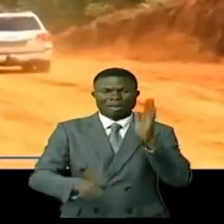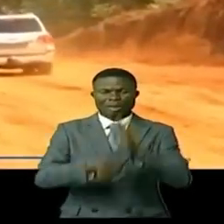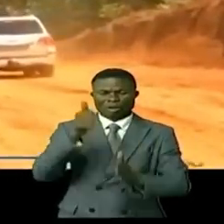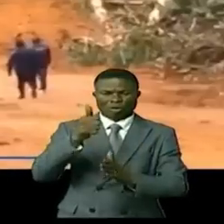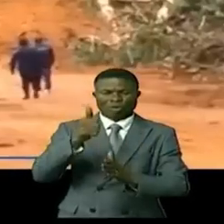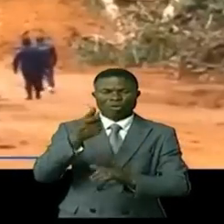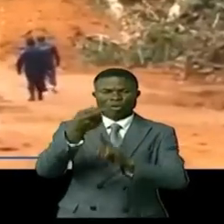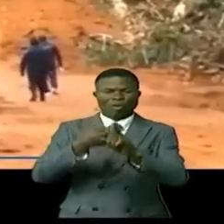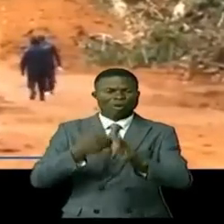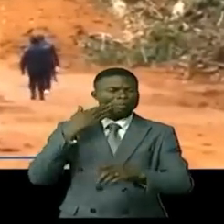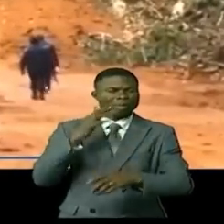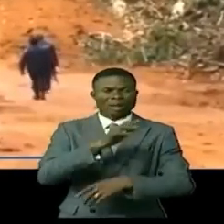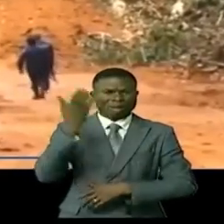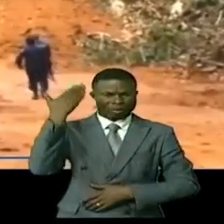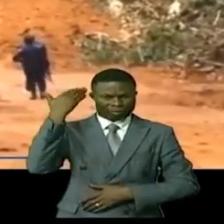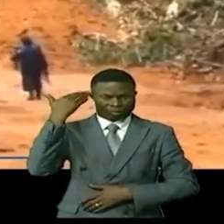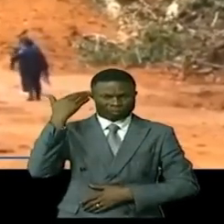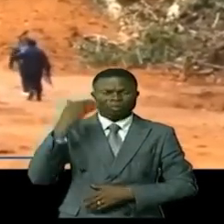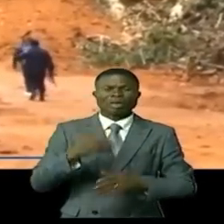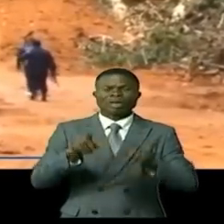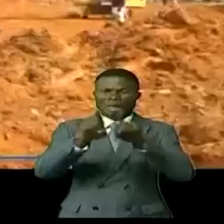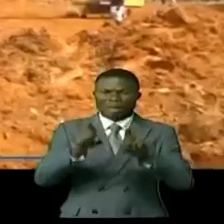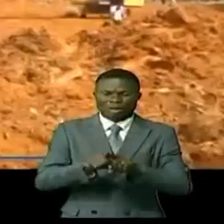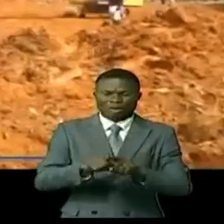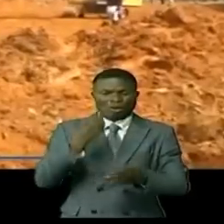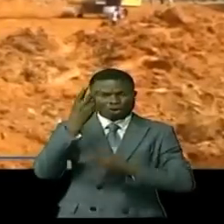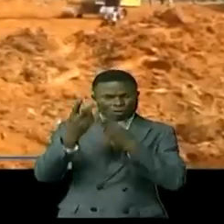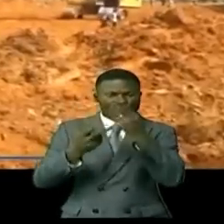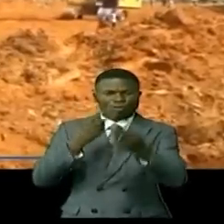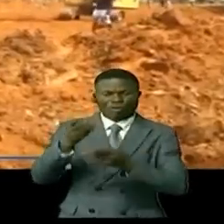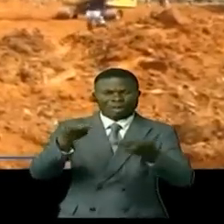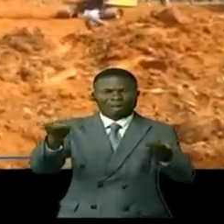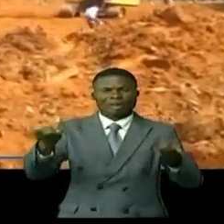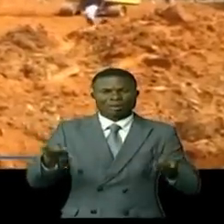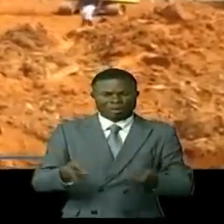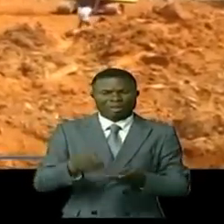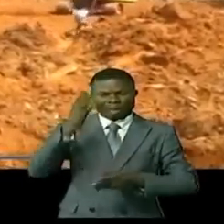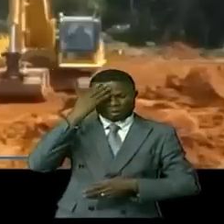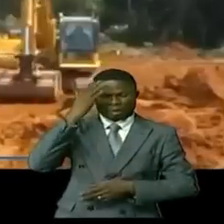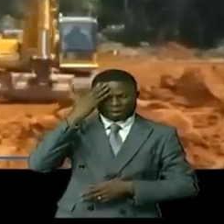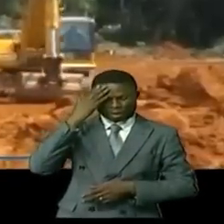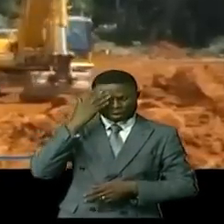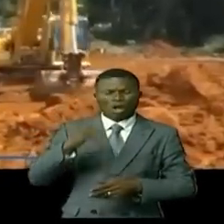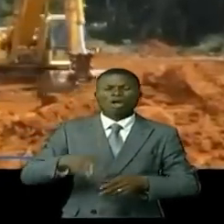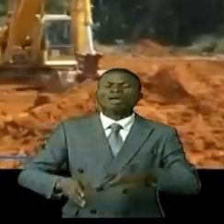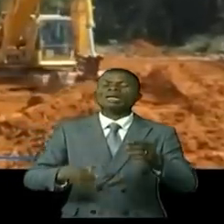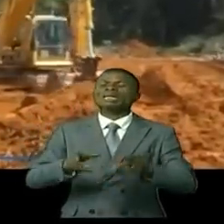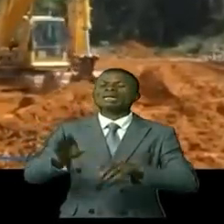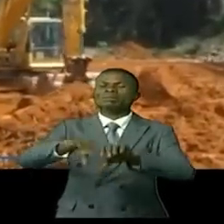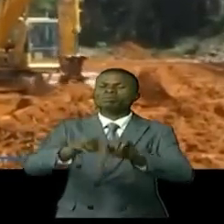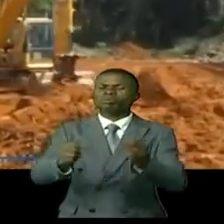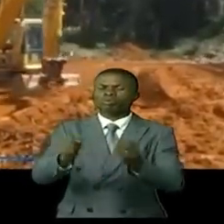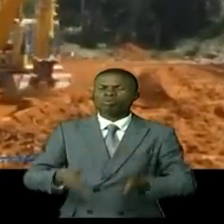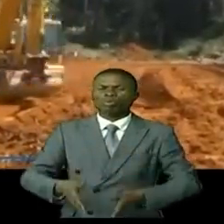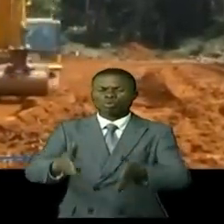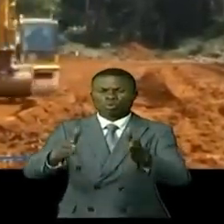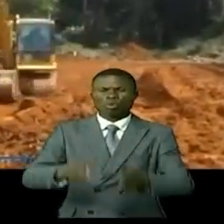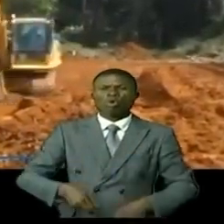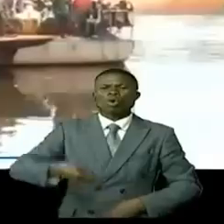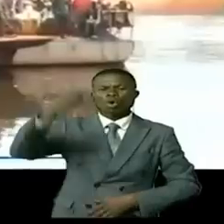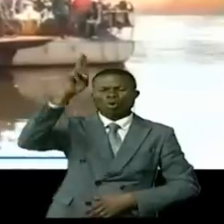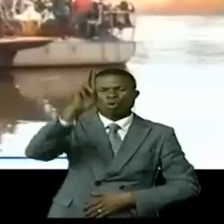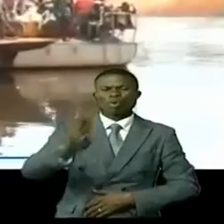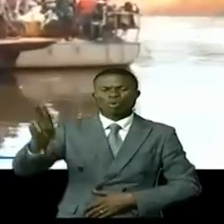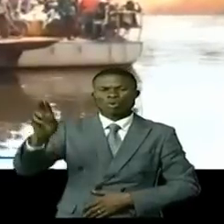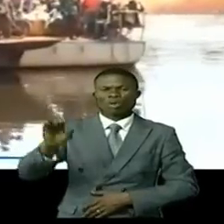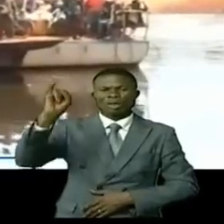dernier, ces hôtes de la province ont effectué la visite des terrains pour s'enquérir du désenclavement effectif du réseau routier du Haut-Ouélé,